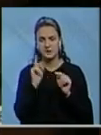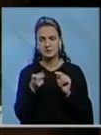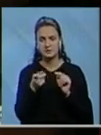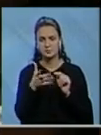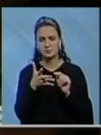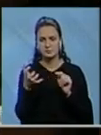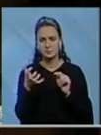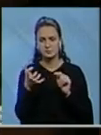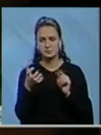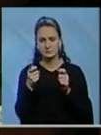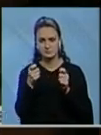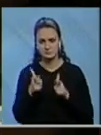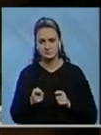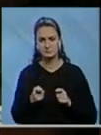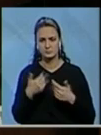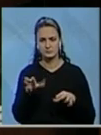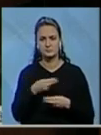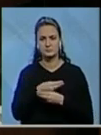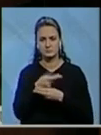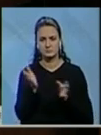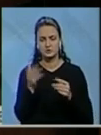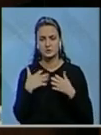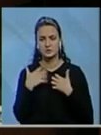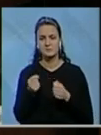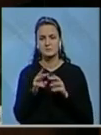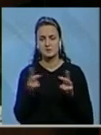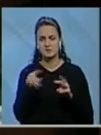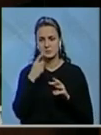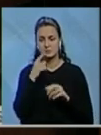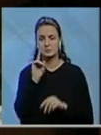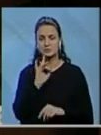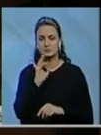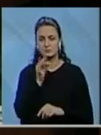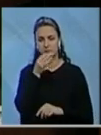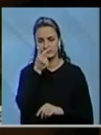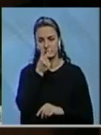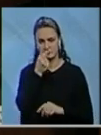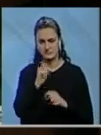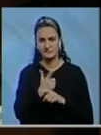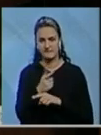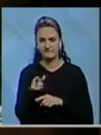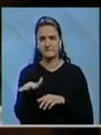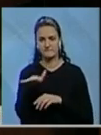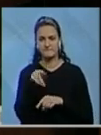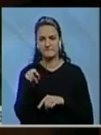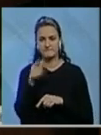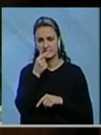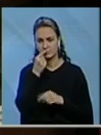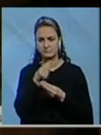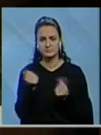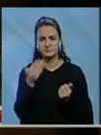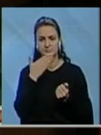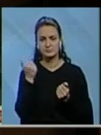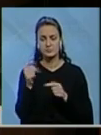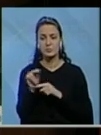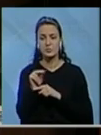1500-მდე შეკრა გაცემული. როგორც ჯანდაცვის მინისტრი აცხადებს, ჯერჯერობით ვირუსი კვლავ არსებობს და მკურნალობის